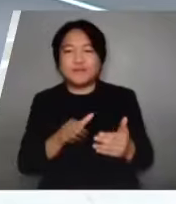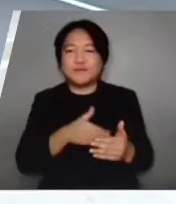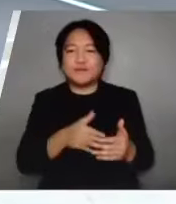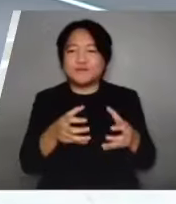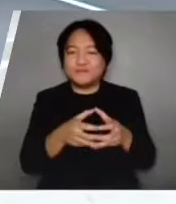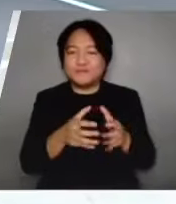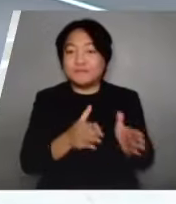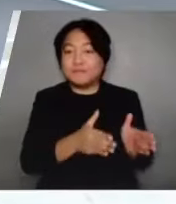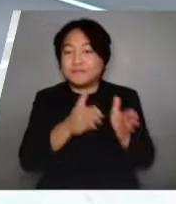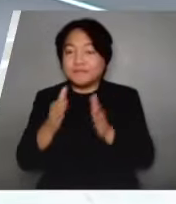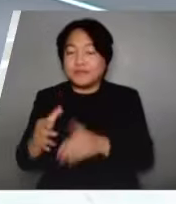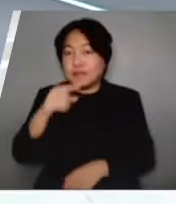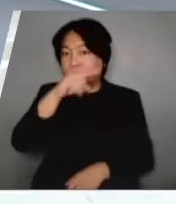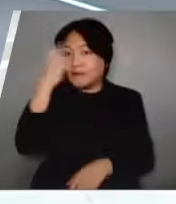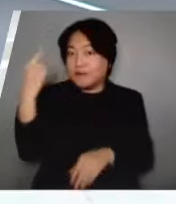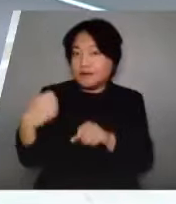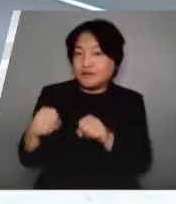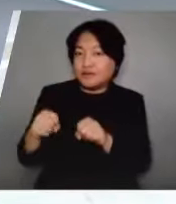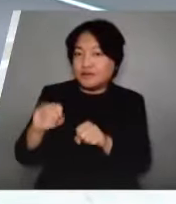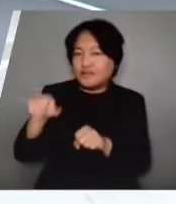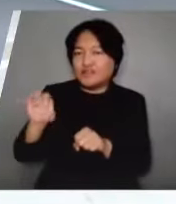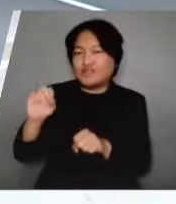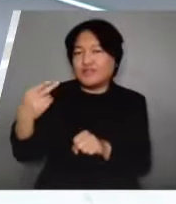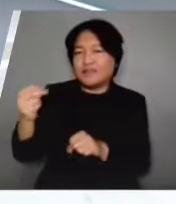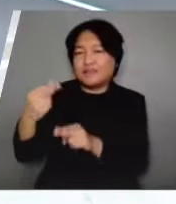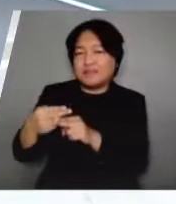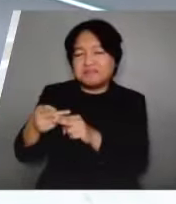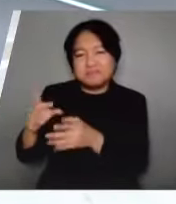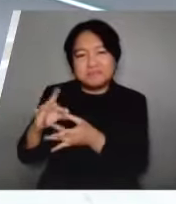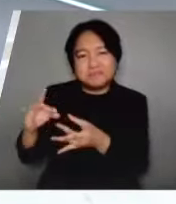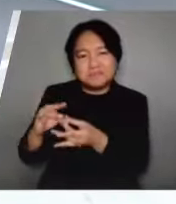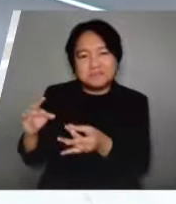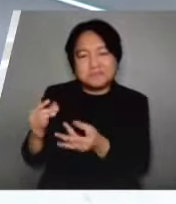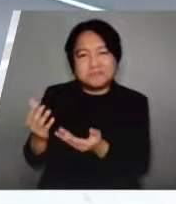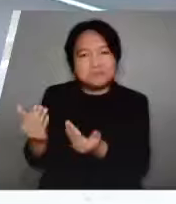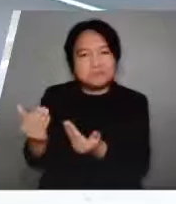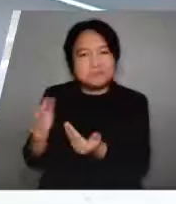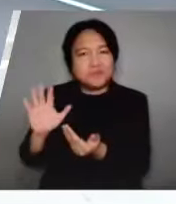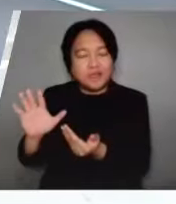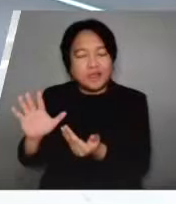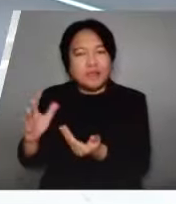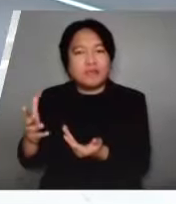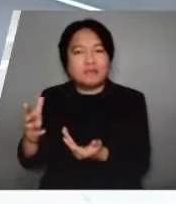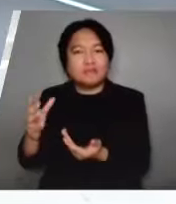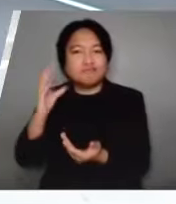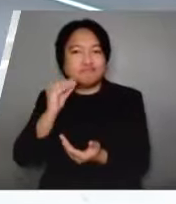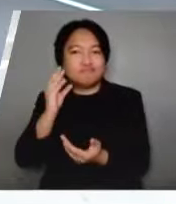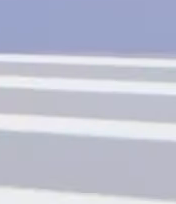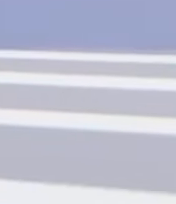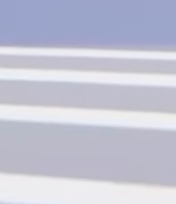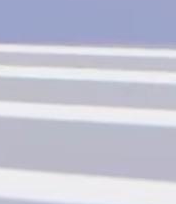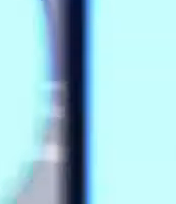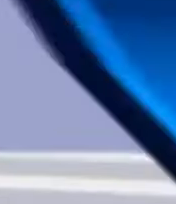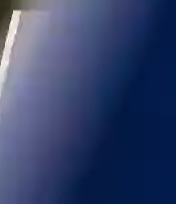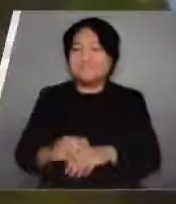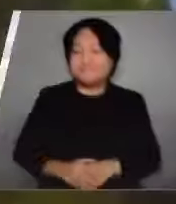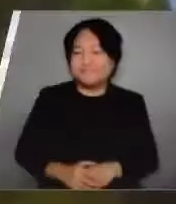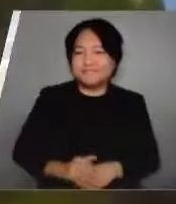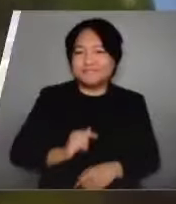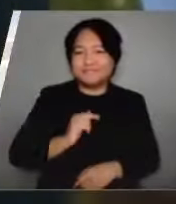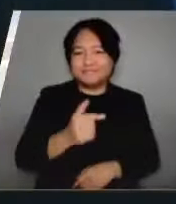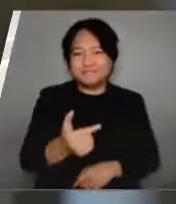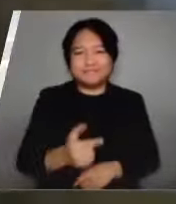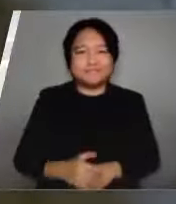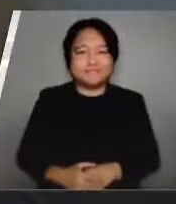Lucas nagkwento tungkol sa kakaibang encounter nila ng isang manunood. Saksi si Lars Santiago. Igil